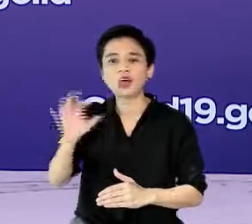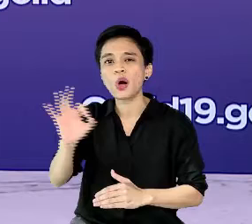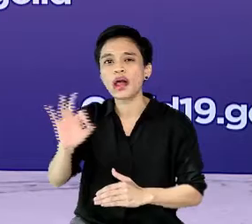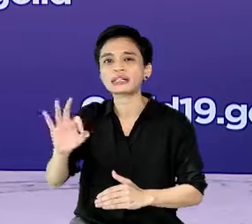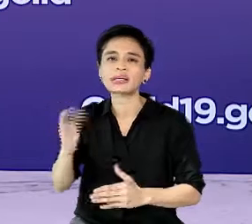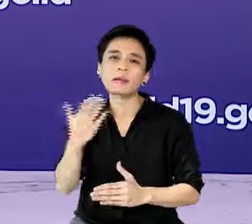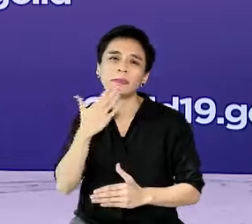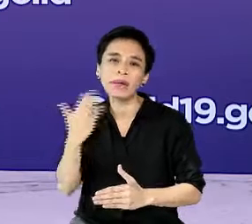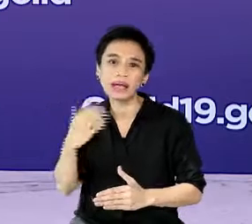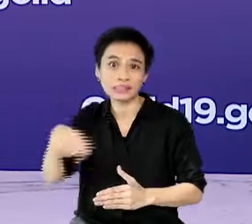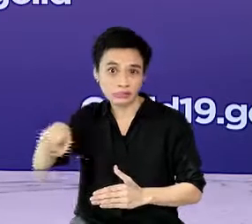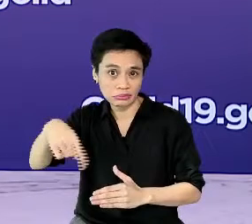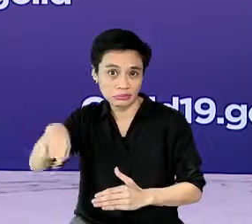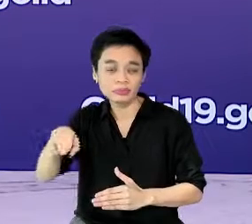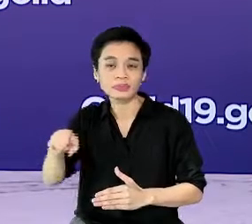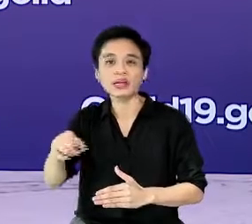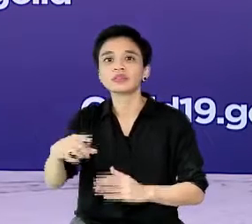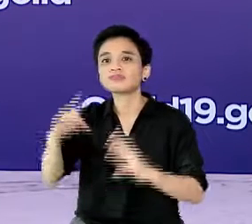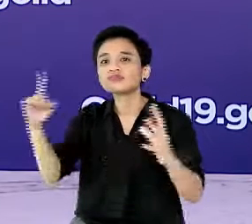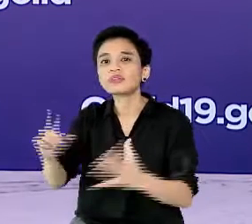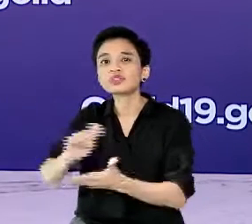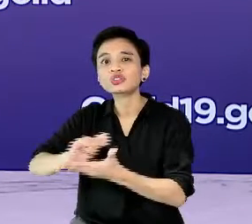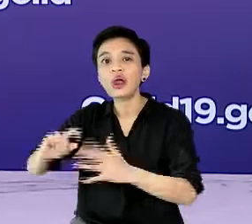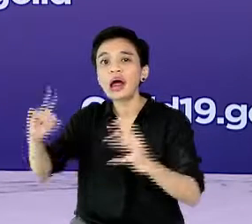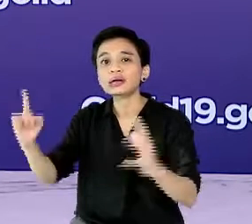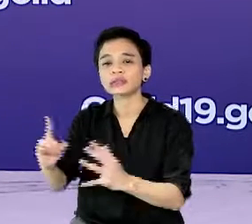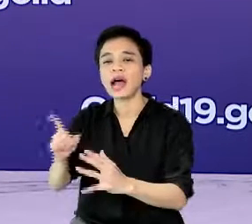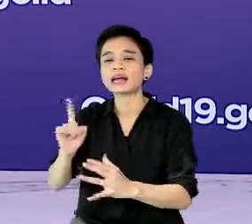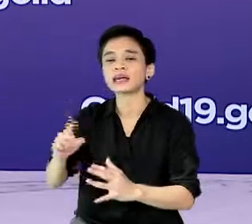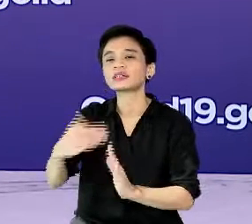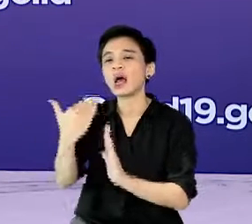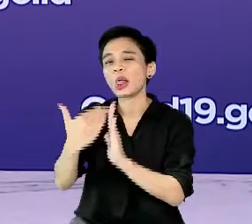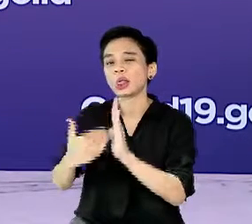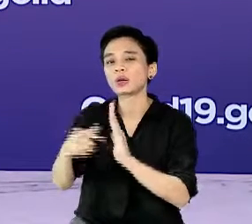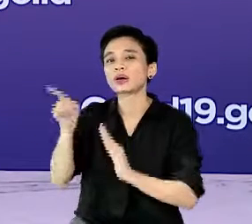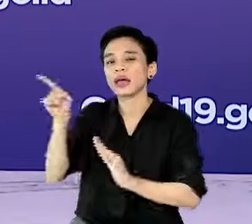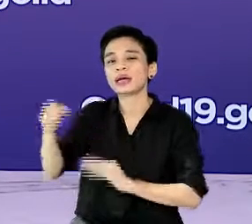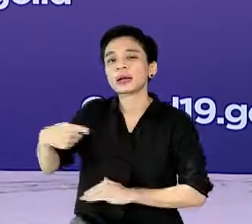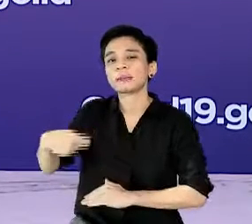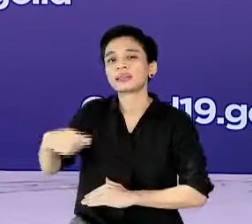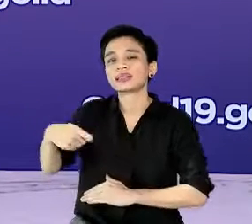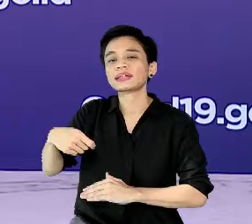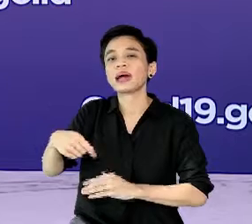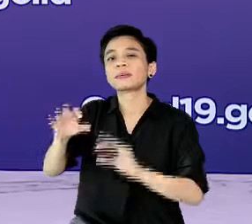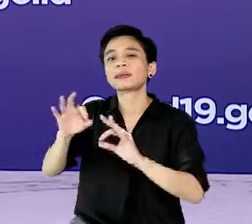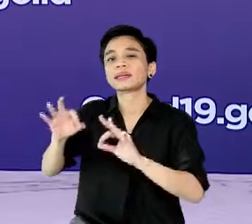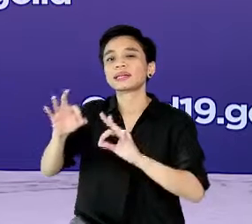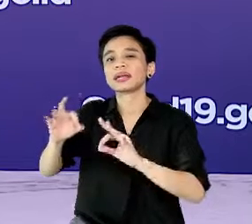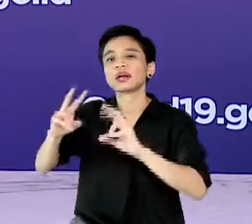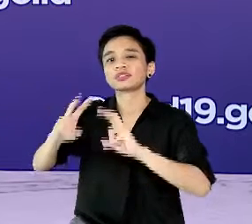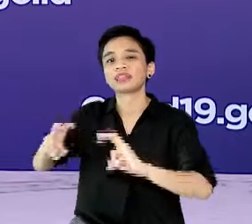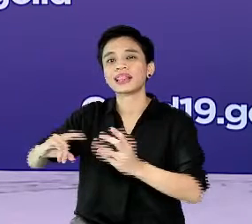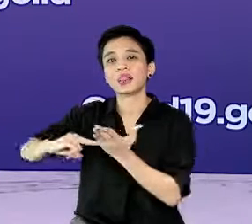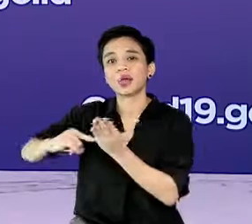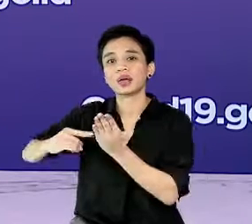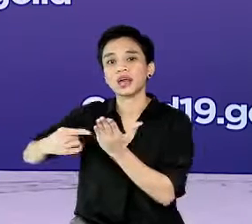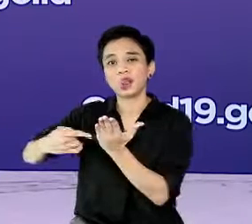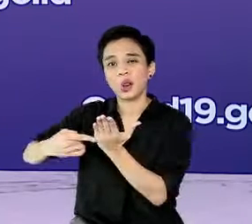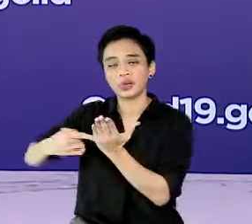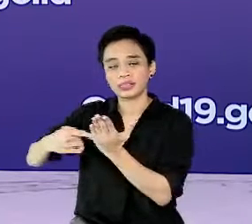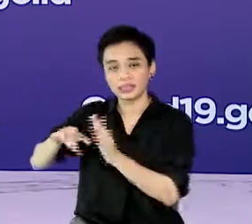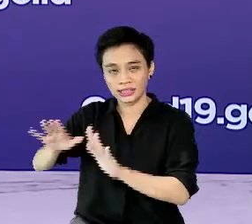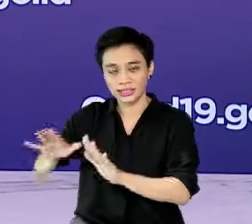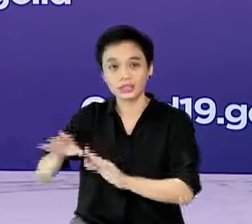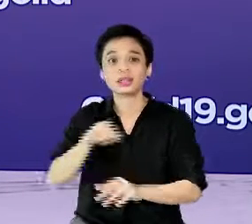akan mengikuti keputusan kementrian pendidikan riset dan teknologi sedangkan di zona merah kegiatan belajar